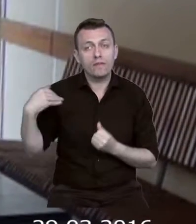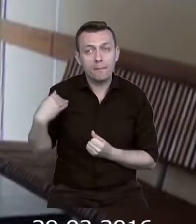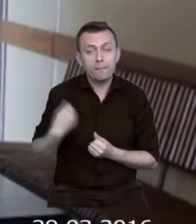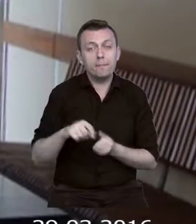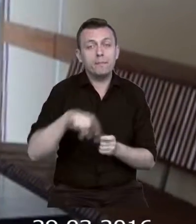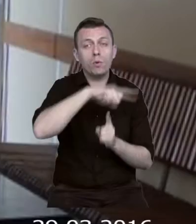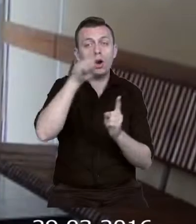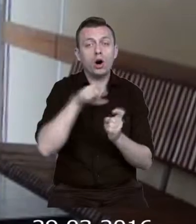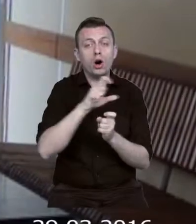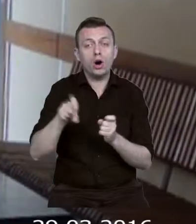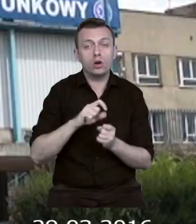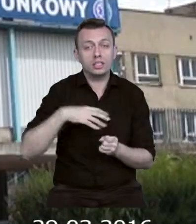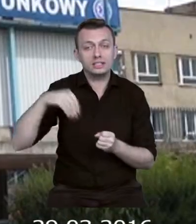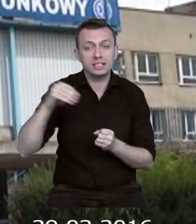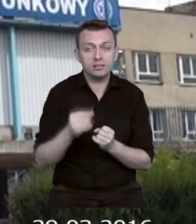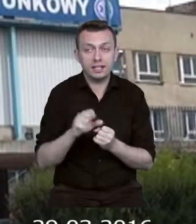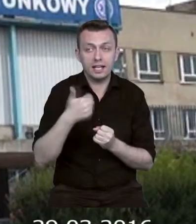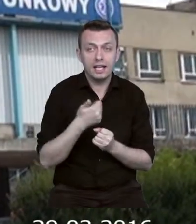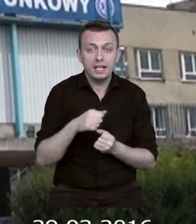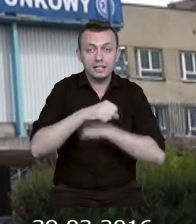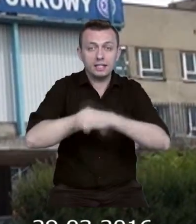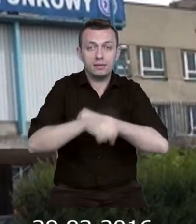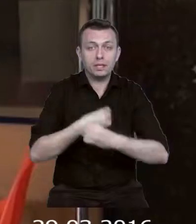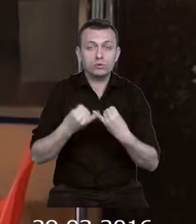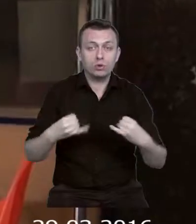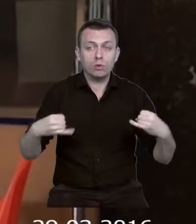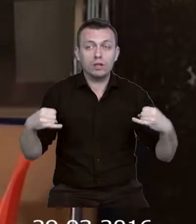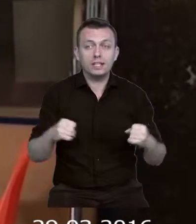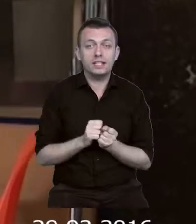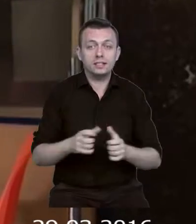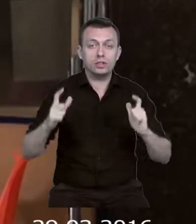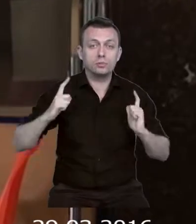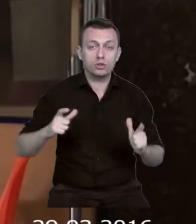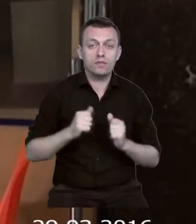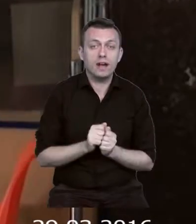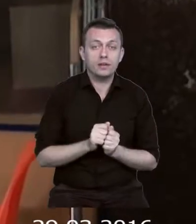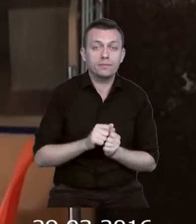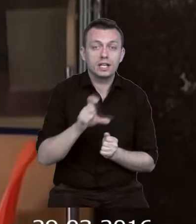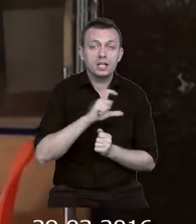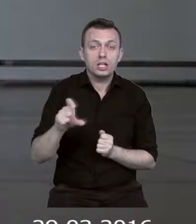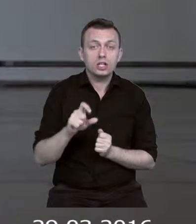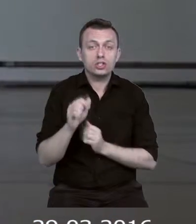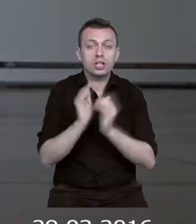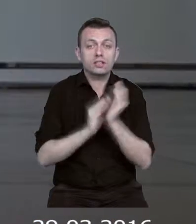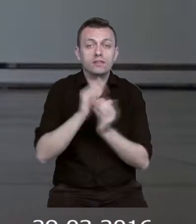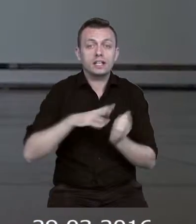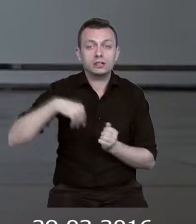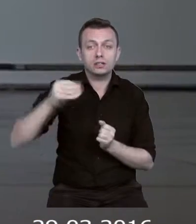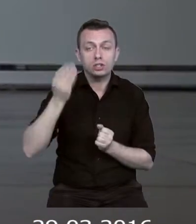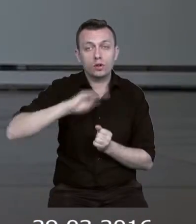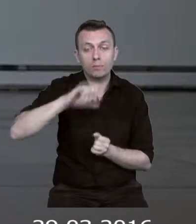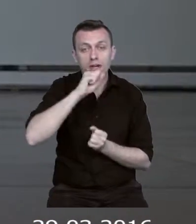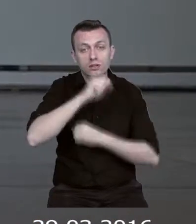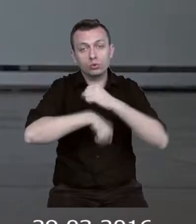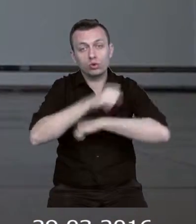by zapewnić nam bezpieczeństwo. Lekarze z Kutnowskiego SOR-u mieli sporo pracy podczas świąt wielkanocnych. Na oddział